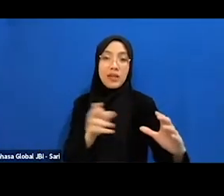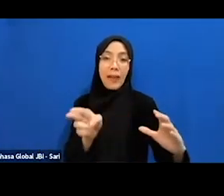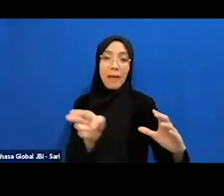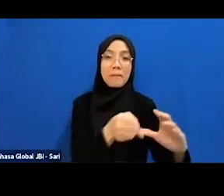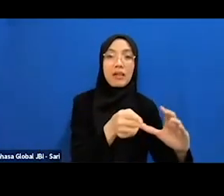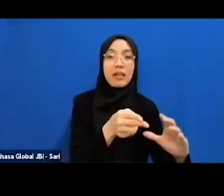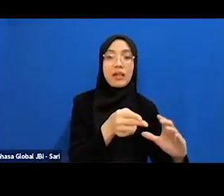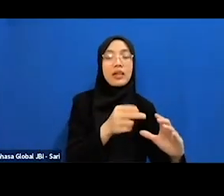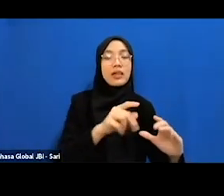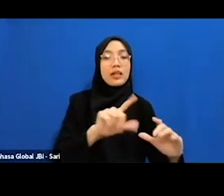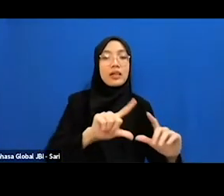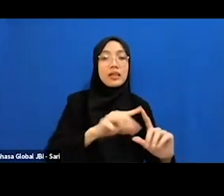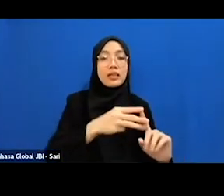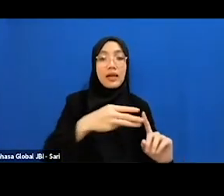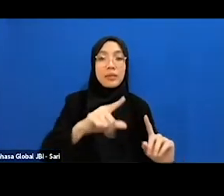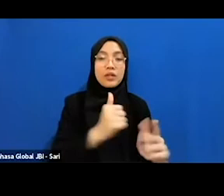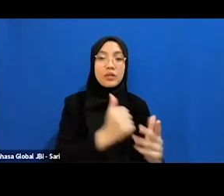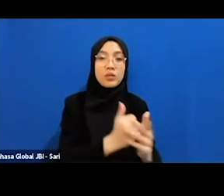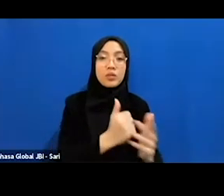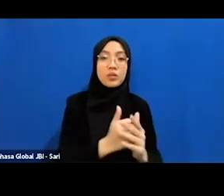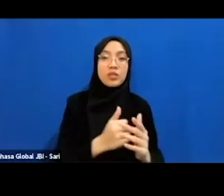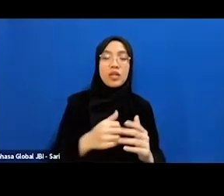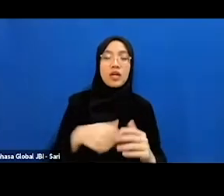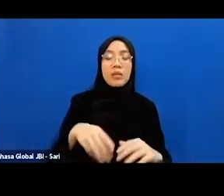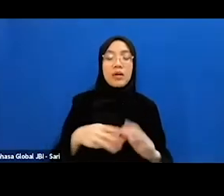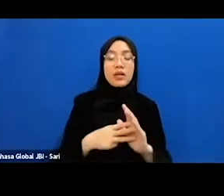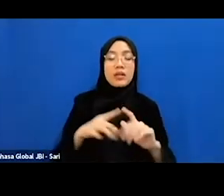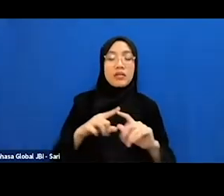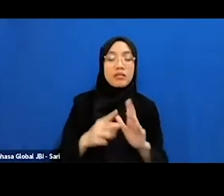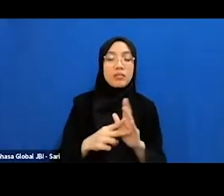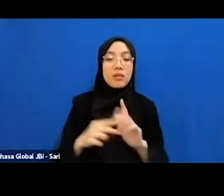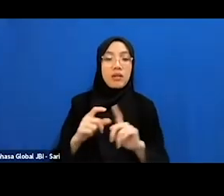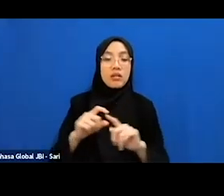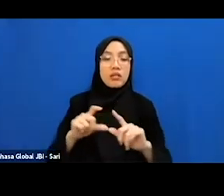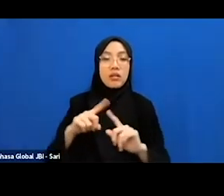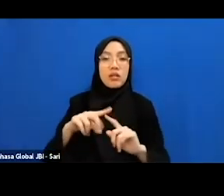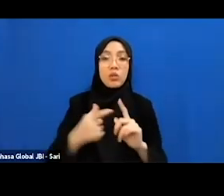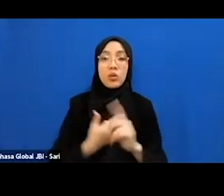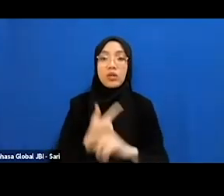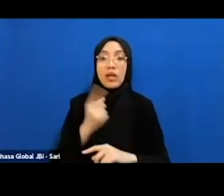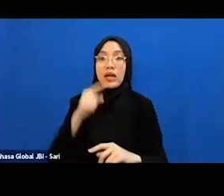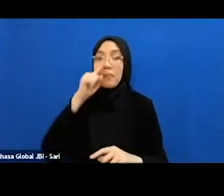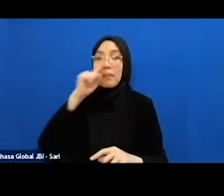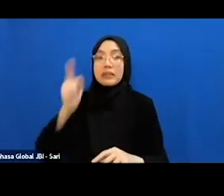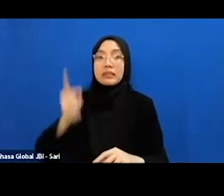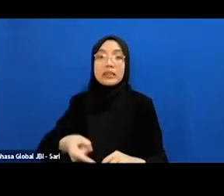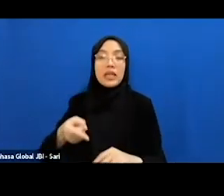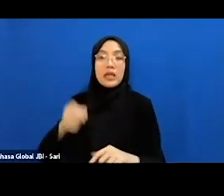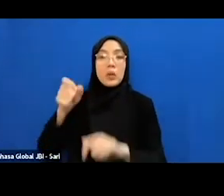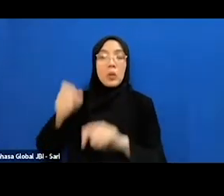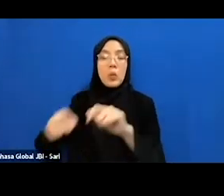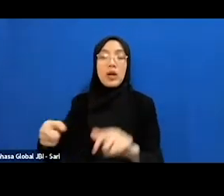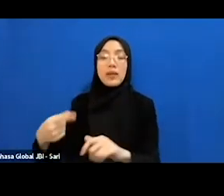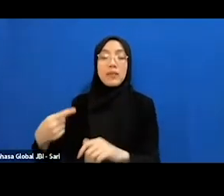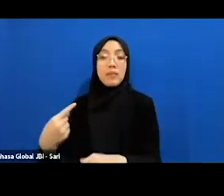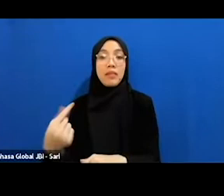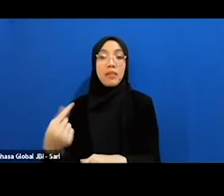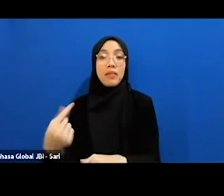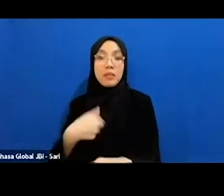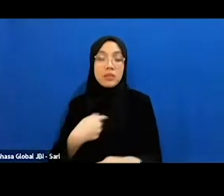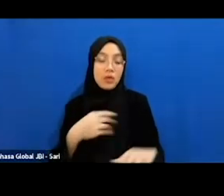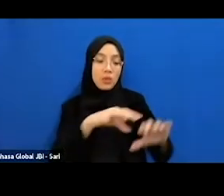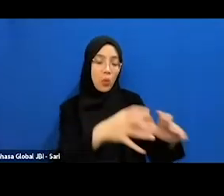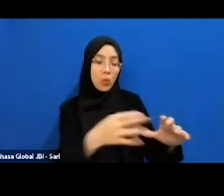itu sebetulnya adalah mandatory sehingga ada kepastian bagi konsumen untuk memilih produk